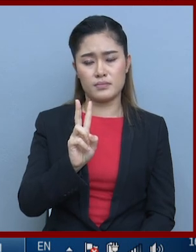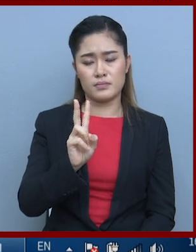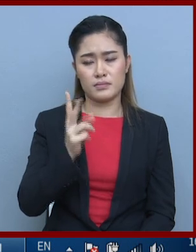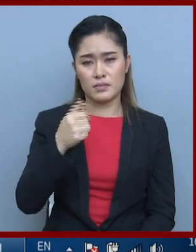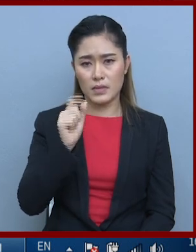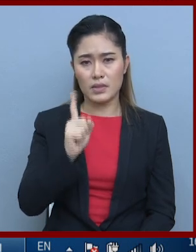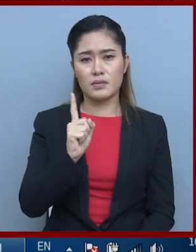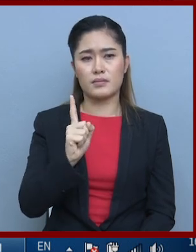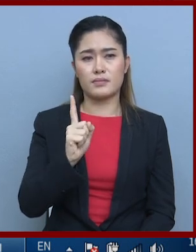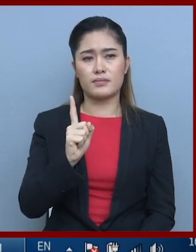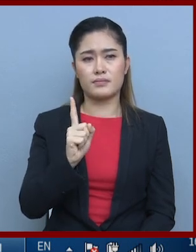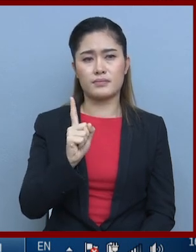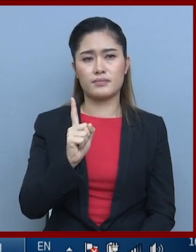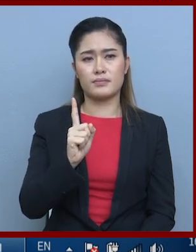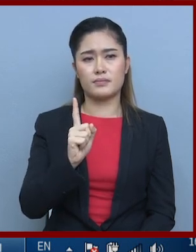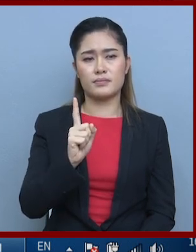B2